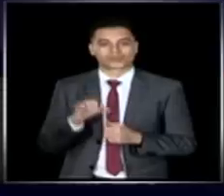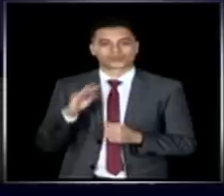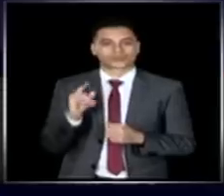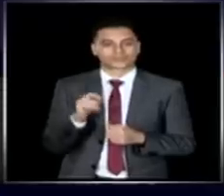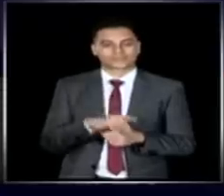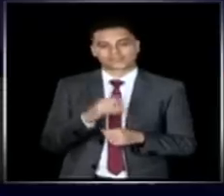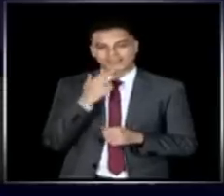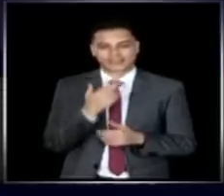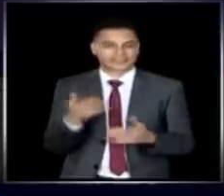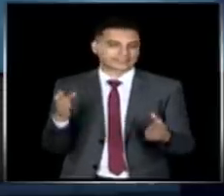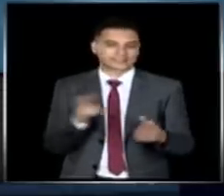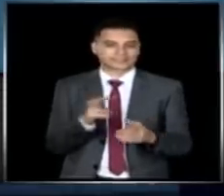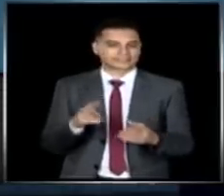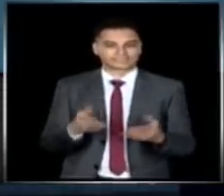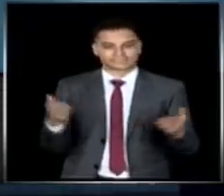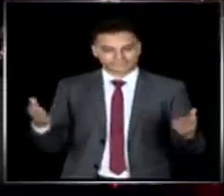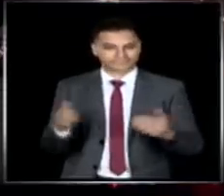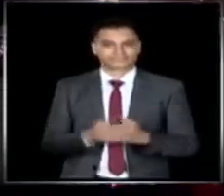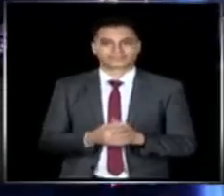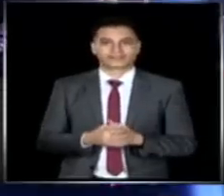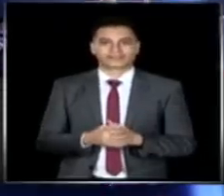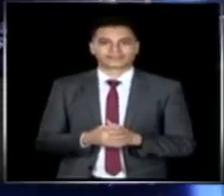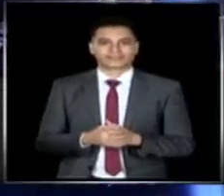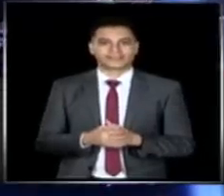يوسف. إجابة خاطئة.